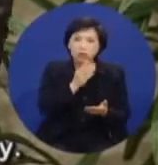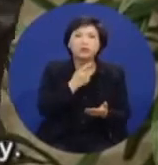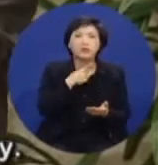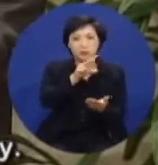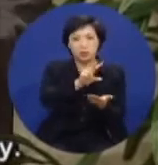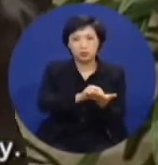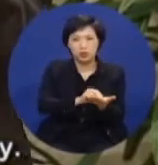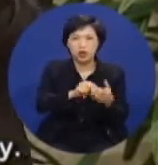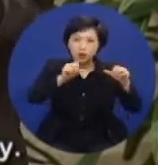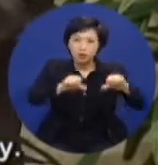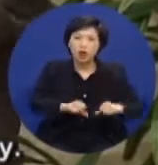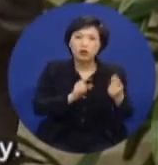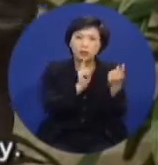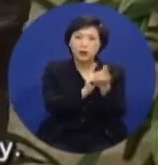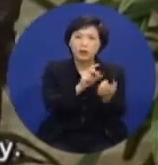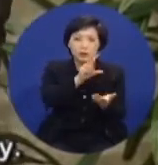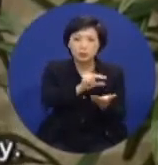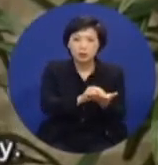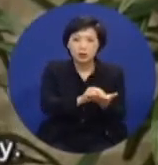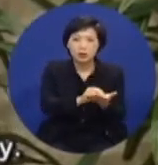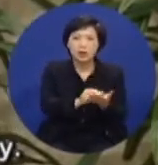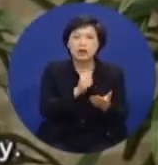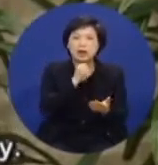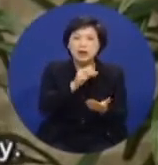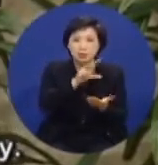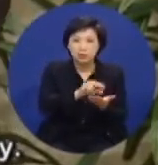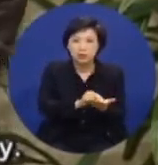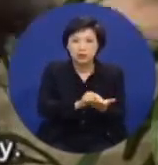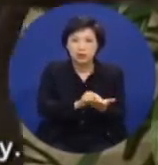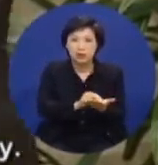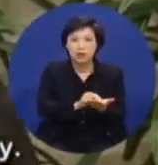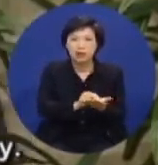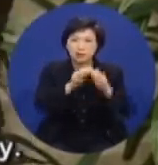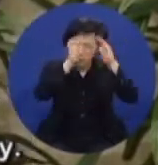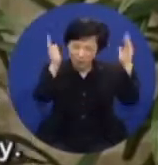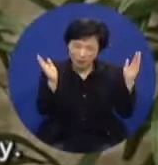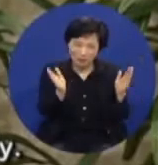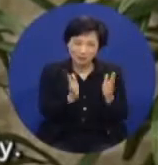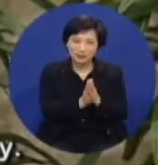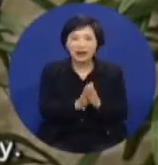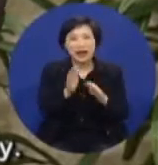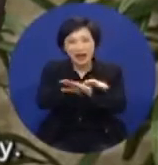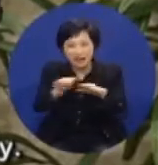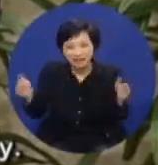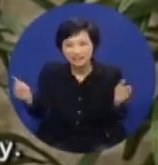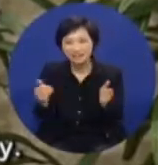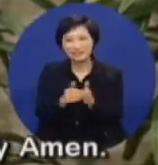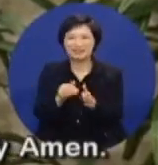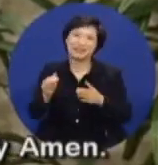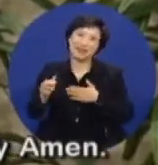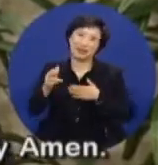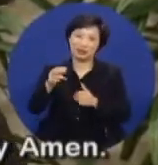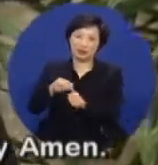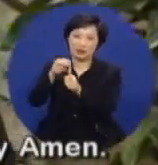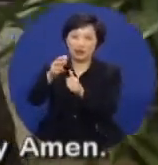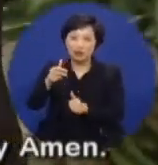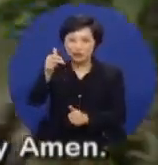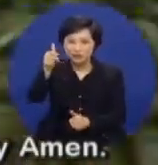조주 받을 뭉게 가 나는 이제 쌀 에 계란 분이야